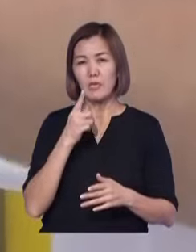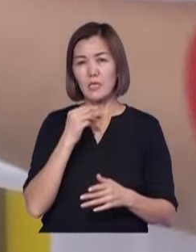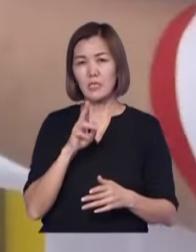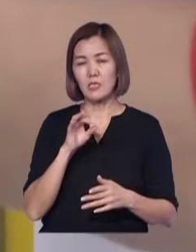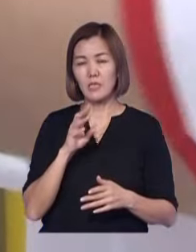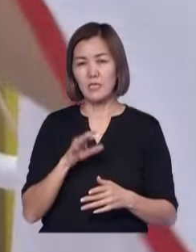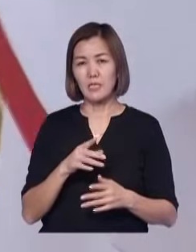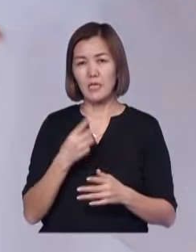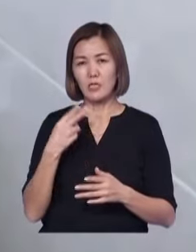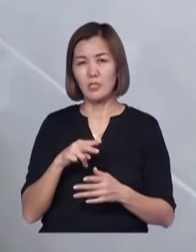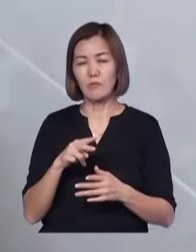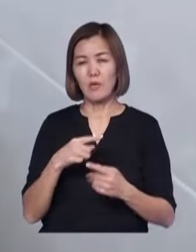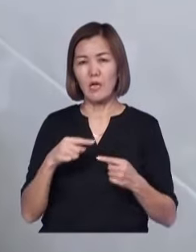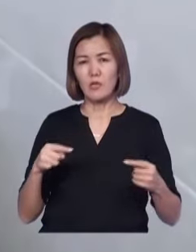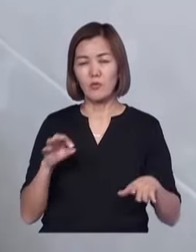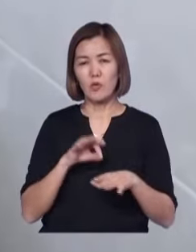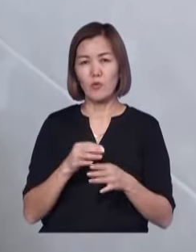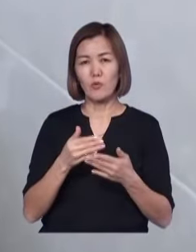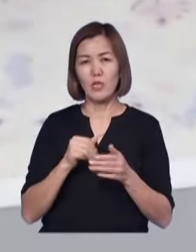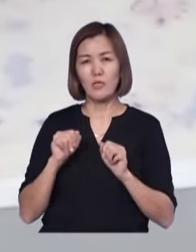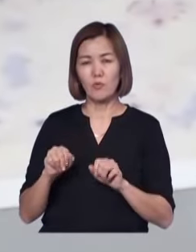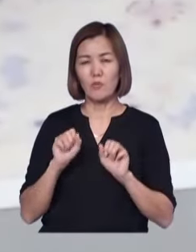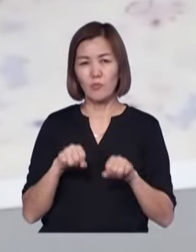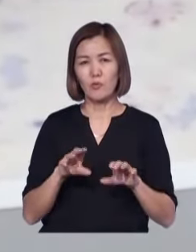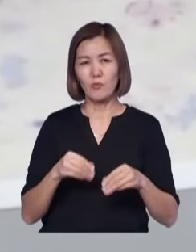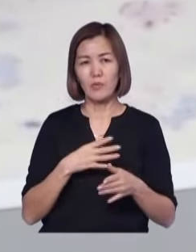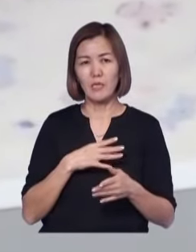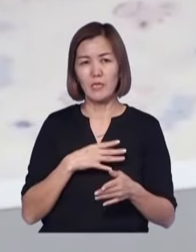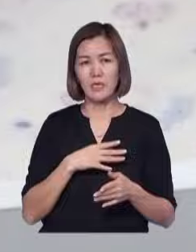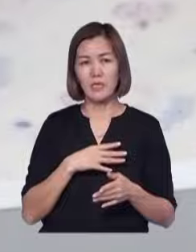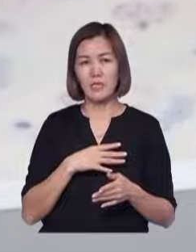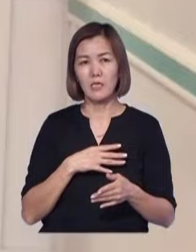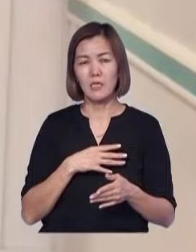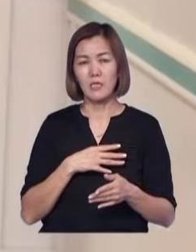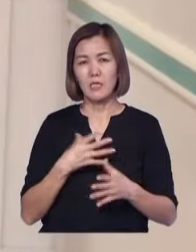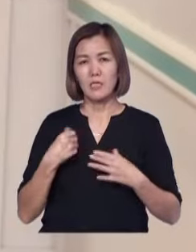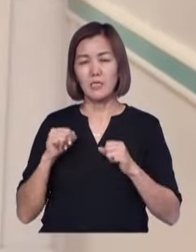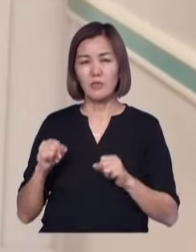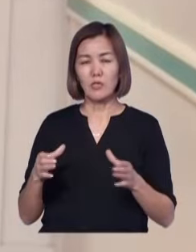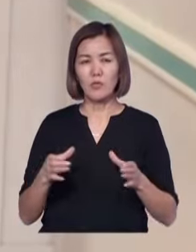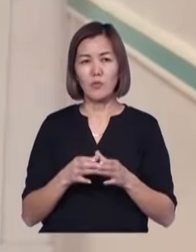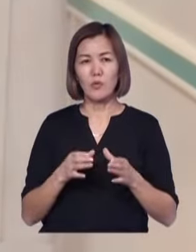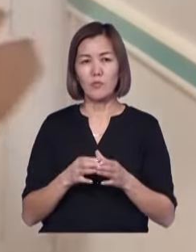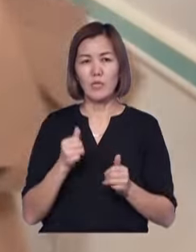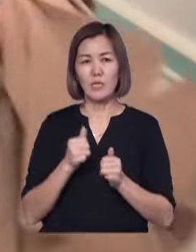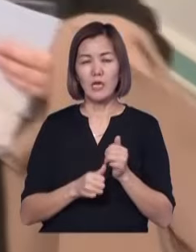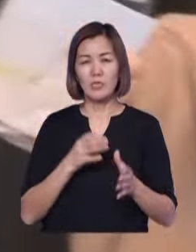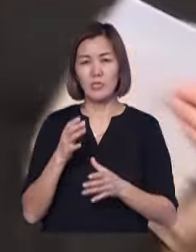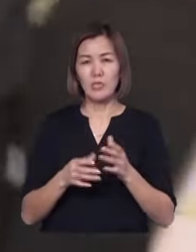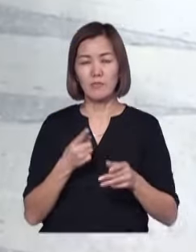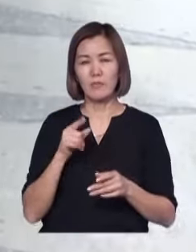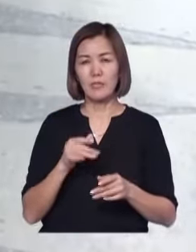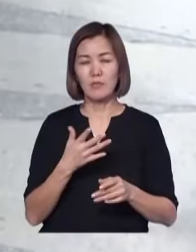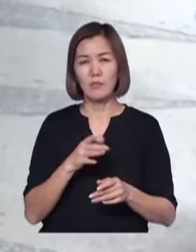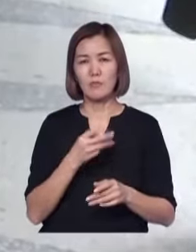сынды 20-ға жуық жұқпалы аурулардың алдын алуға мүмкіндік береді. Дүниежүзілік денсаулық сақтау ұйымының мәліметінше әлемде жыл сайын 1,5 миллиард